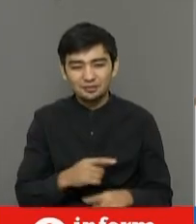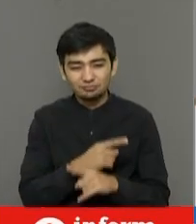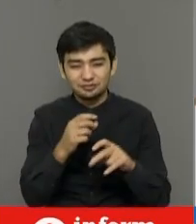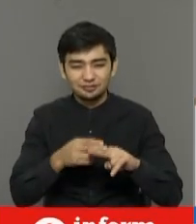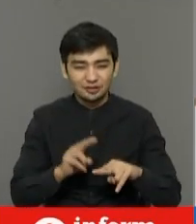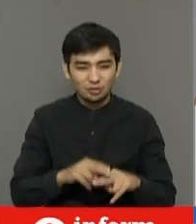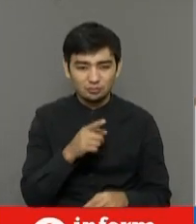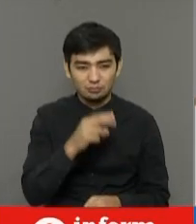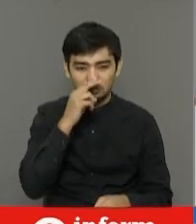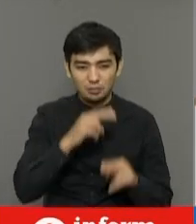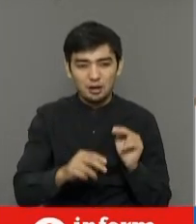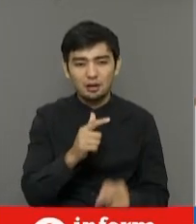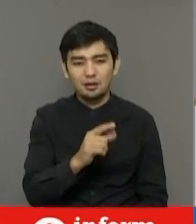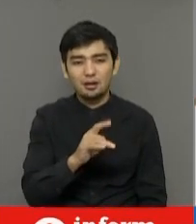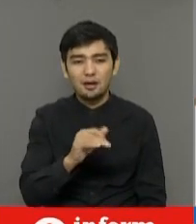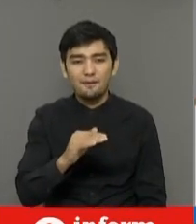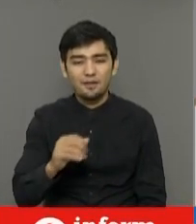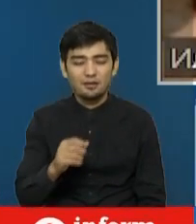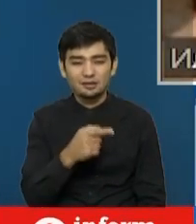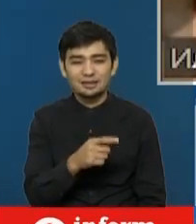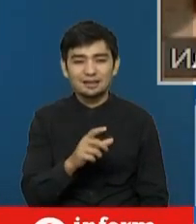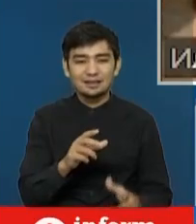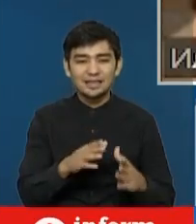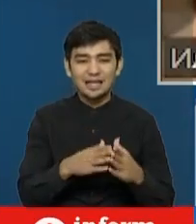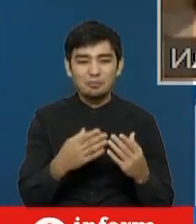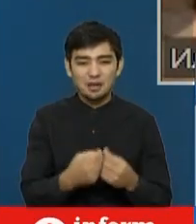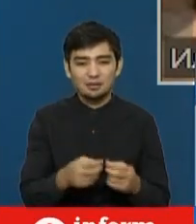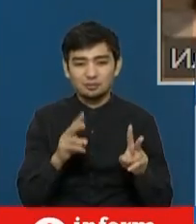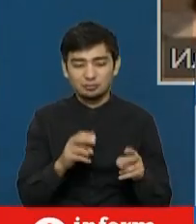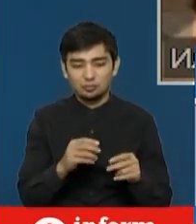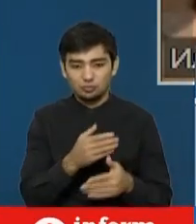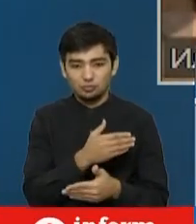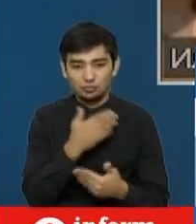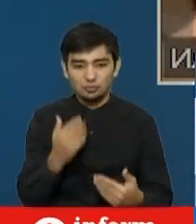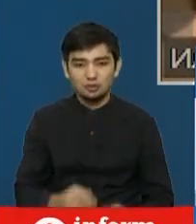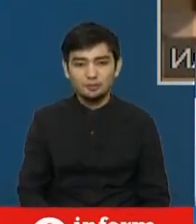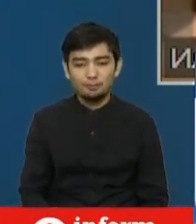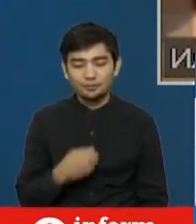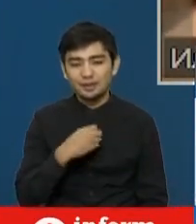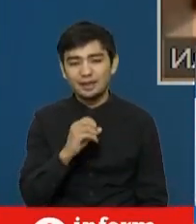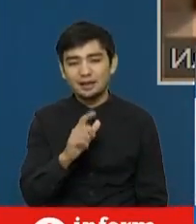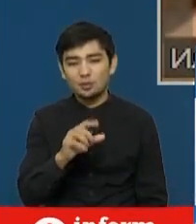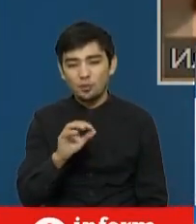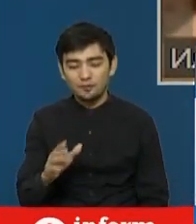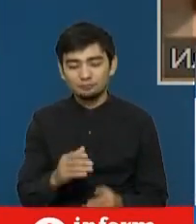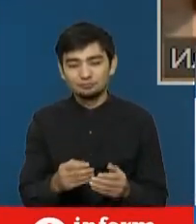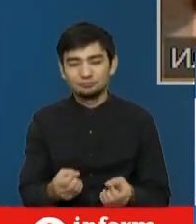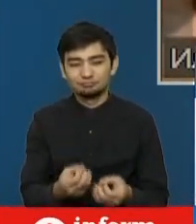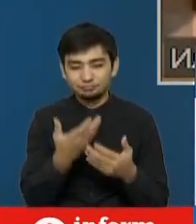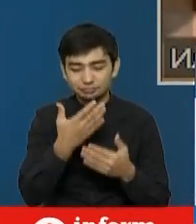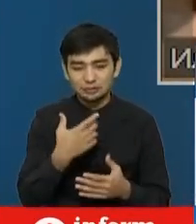портале пропала графа «семья». Я захожу в ЕГОВ. Открываю ссылку, там захожу в